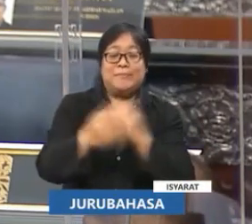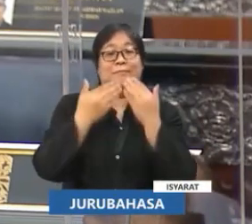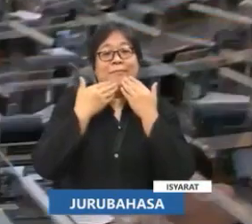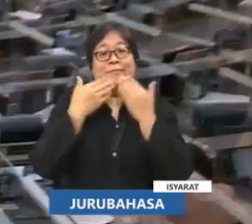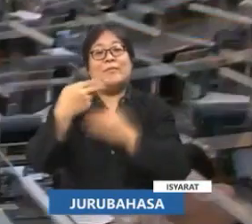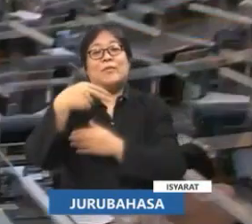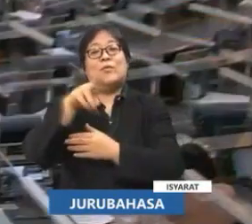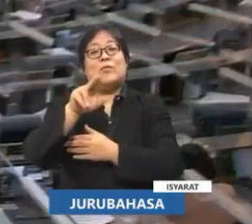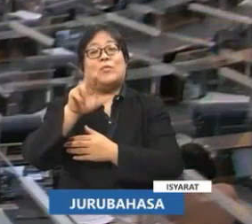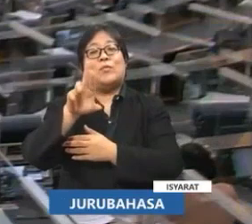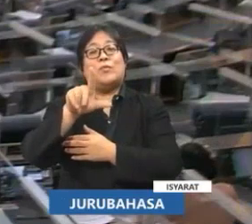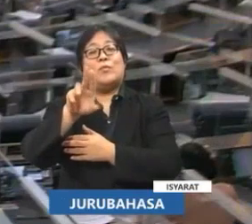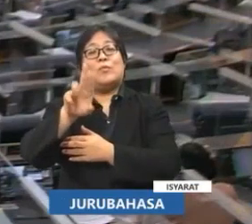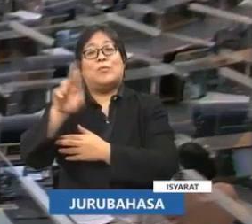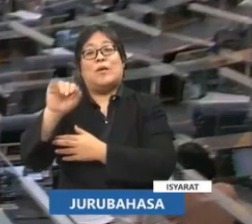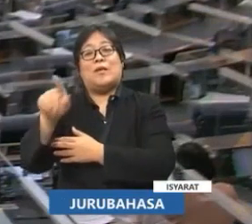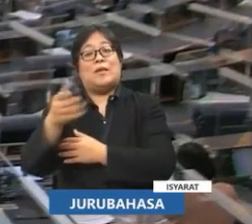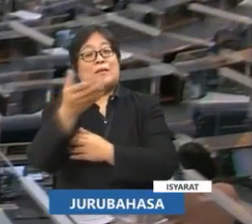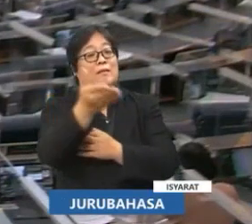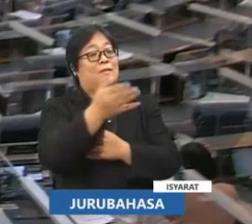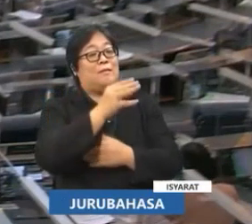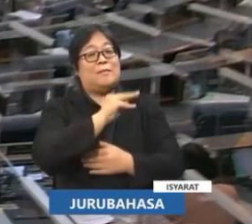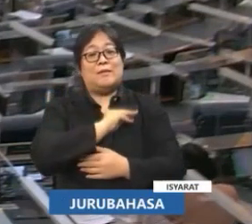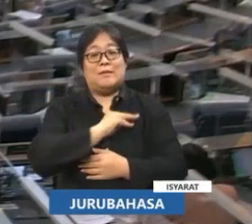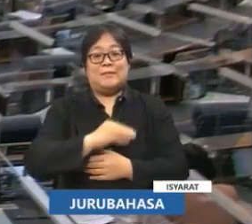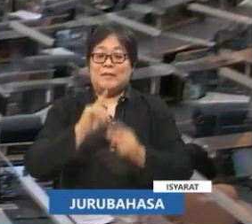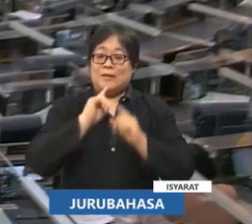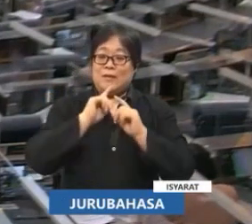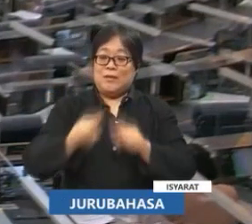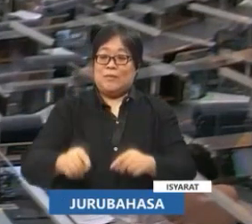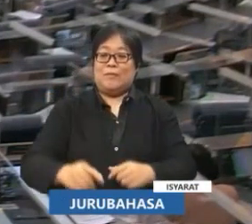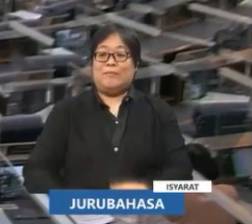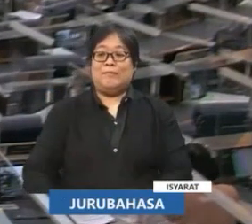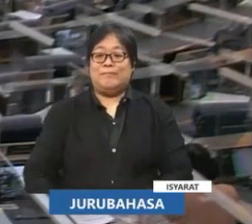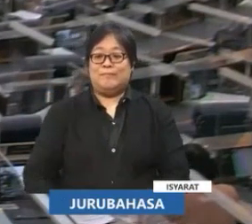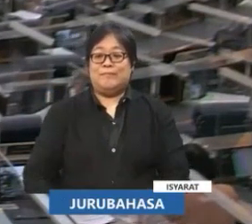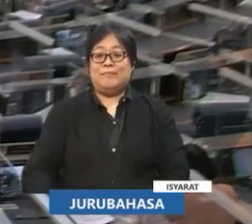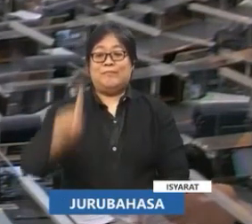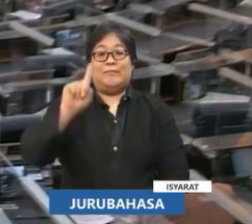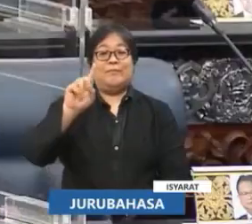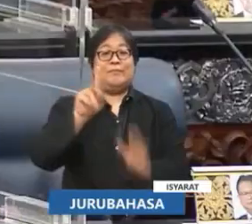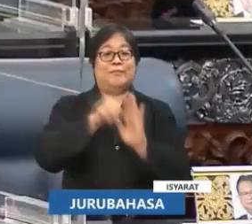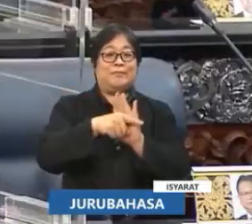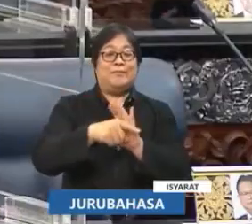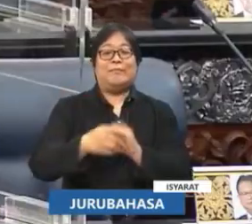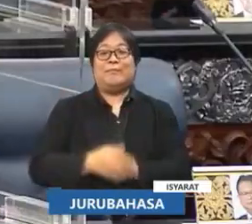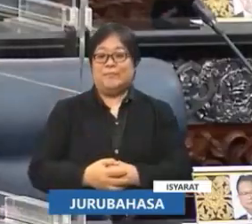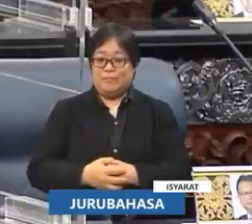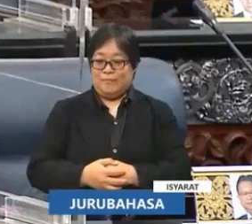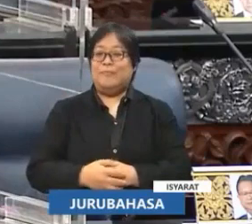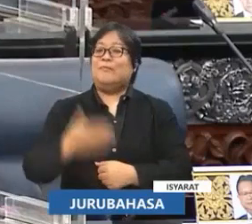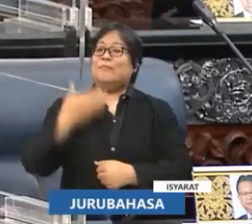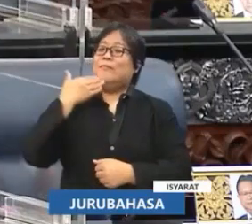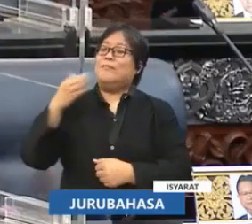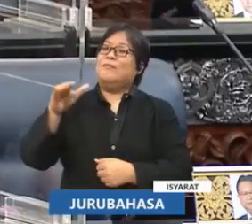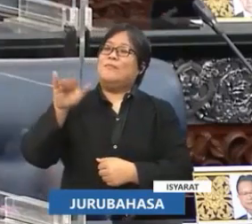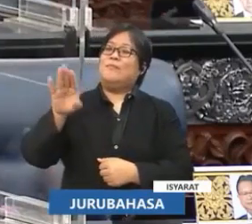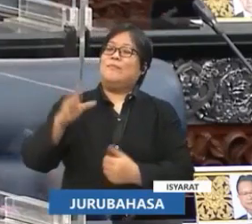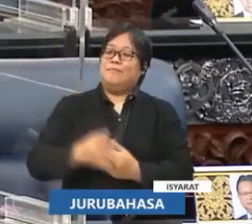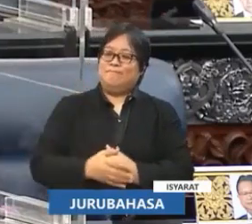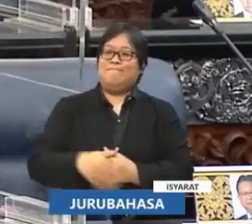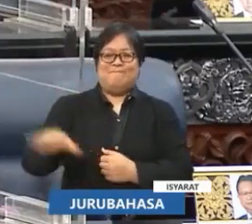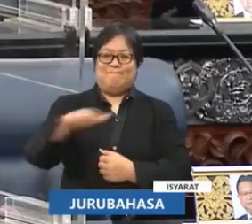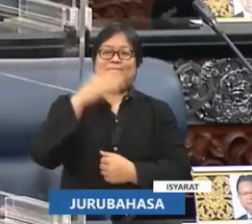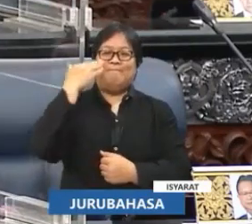Hulu Rajang. Sila yang berhormat Menteri untuk menjawab. Satu minit. Terima kasih, Muhammad. Seperti mana yang